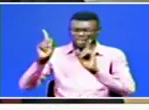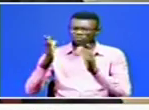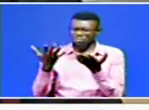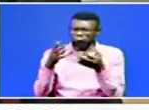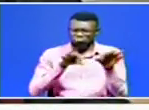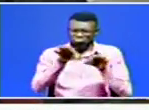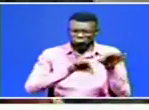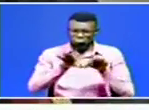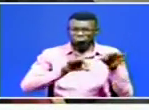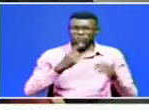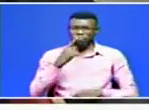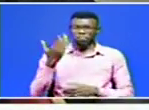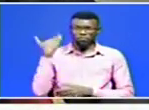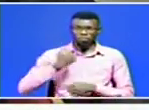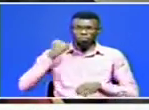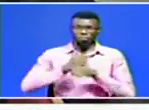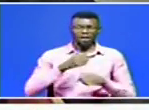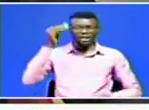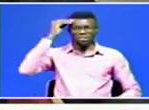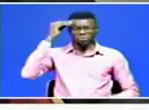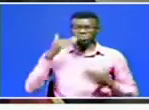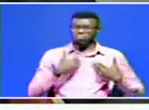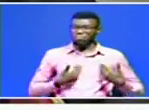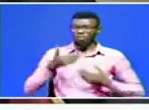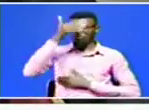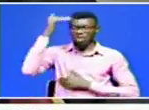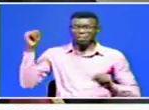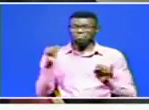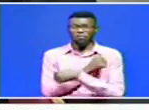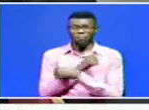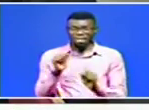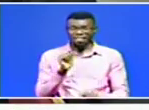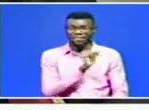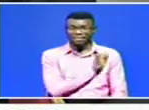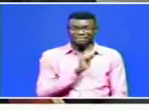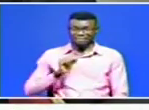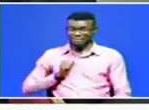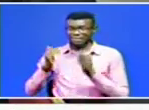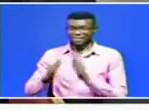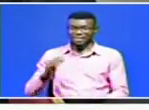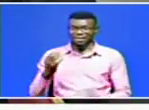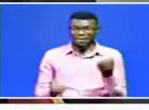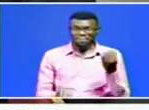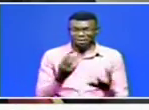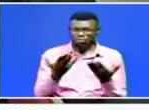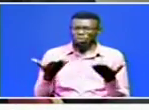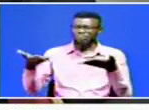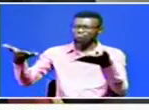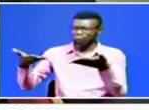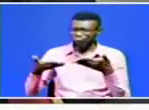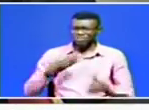Moi katika sekta ya elimu kuwa usioweza kusahauliwa. Seneta wa kaunti ya Baringo Gideon Moi ameendelea kuwapokea